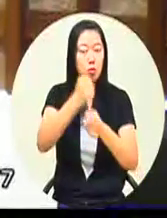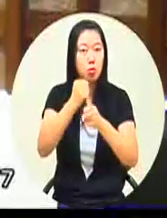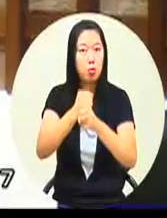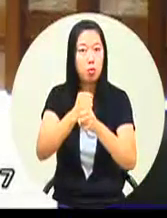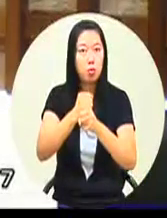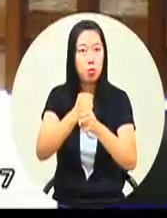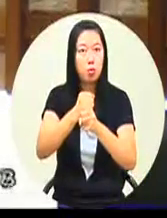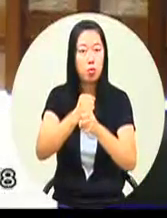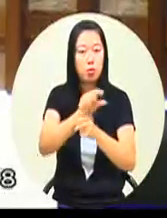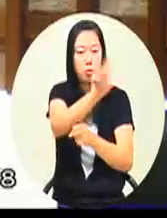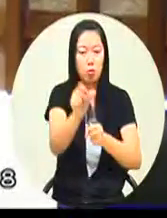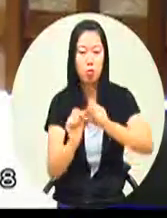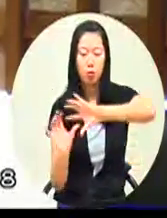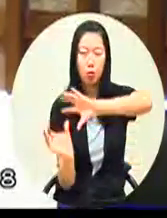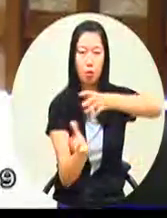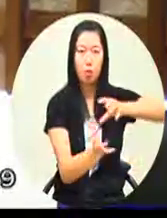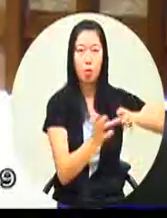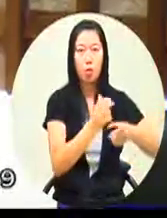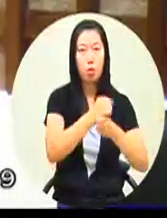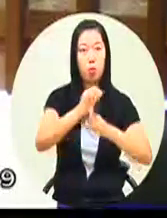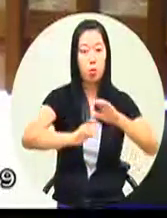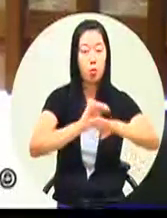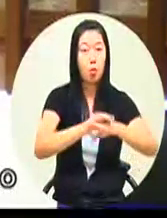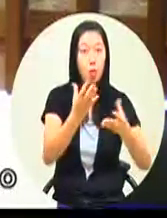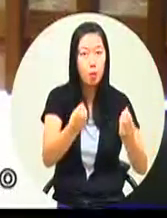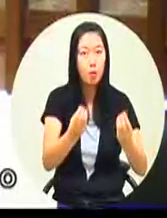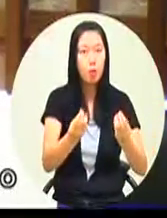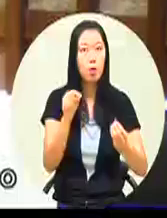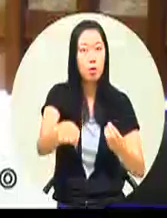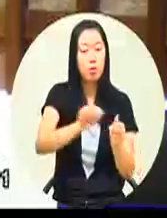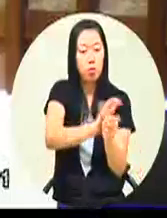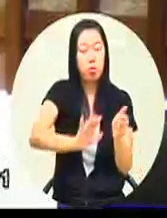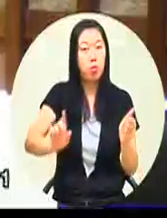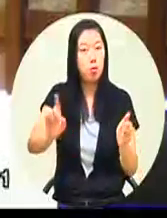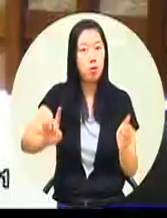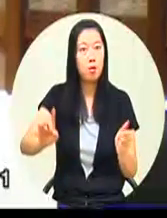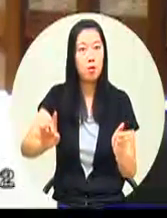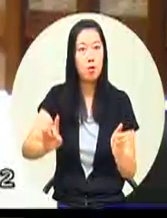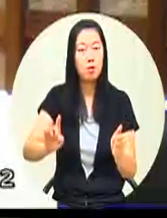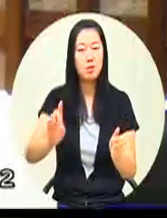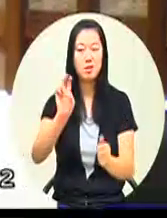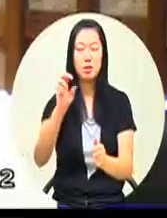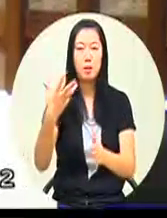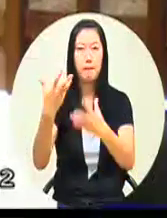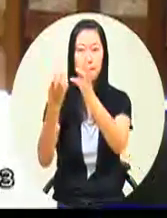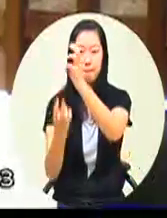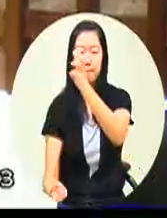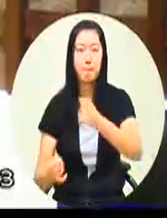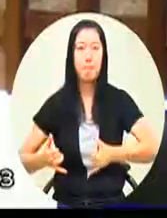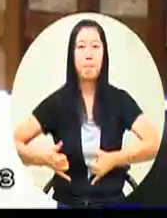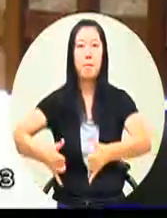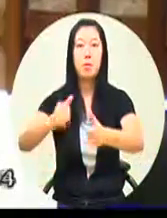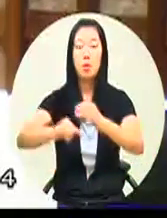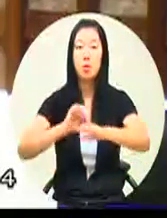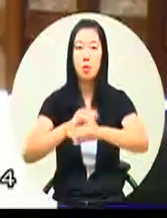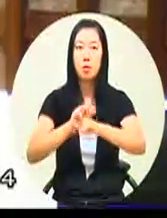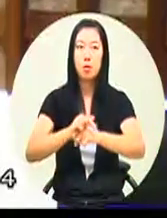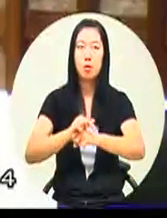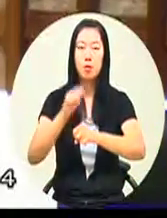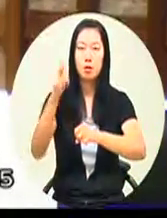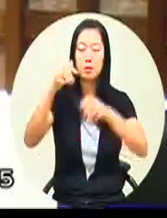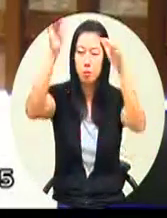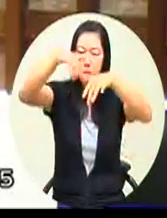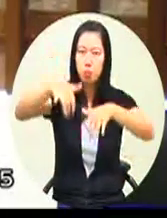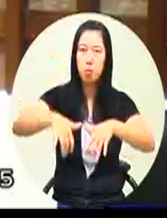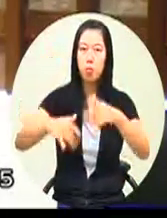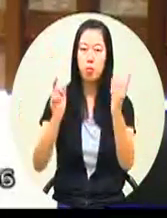界吞起啦吼，造成即摆做一条迄个高二八线，迄条路做起，遐一定都因愈严